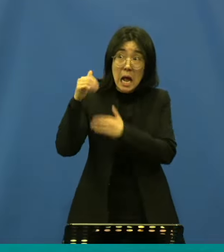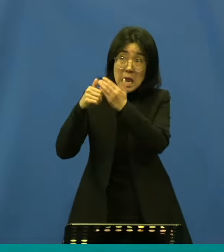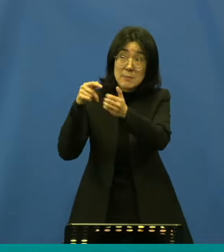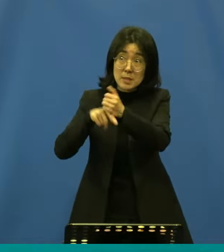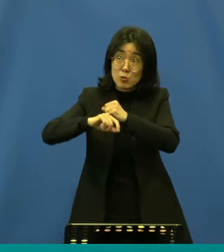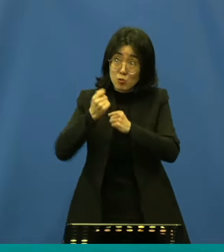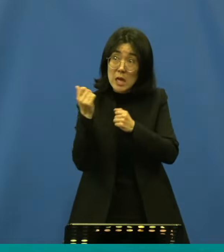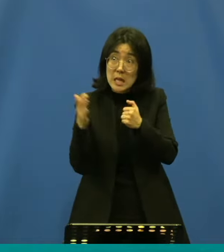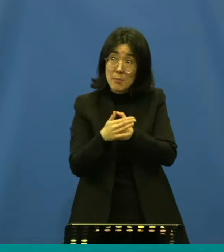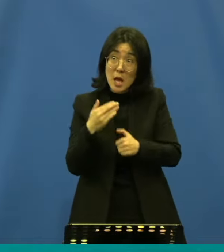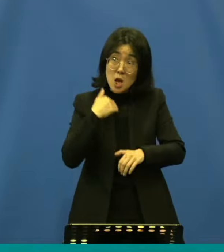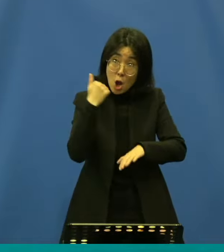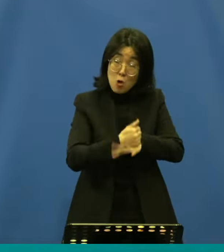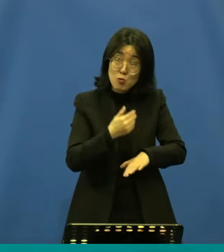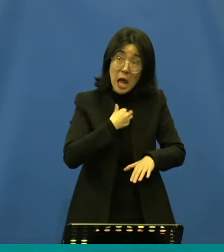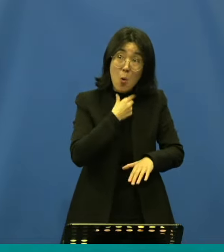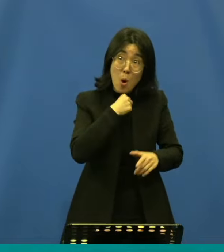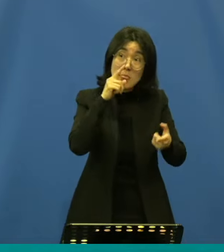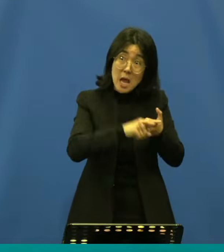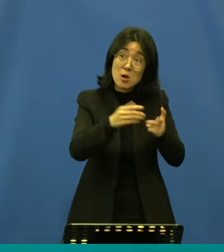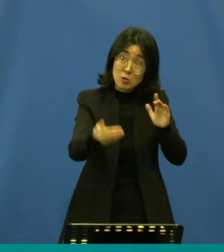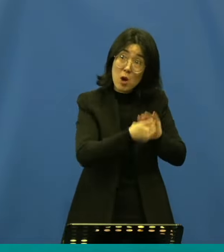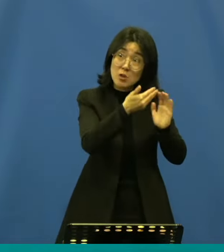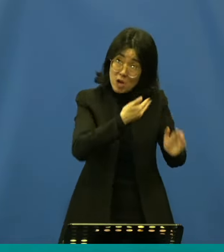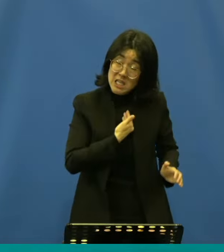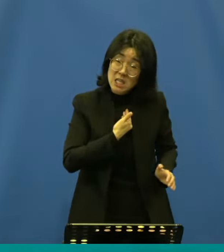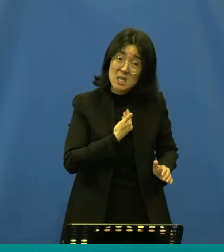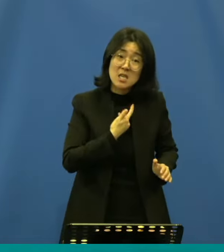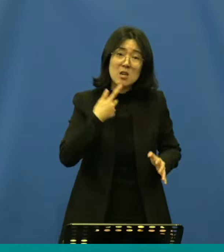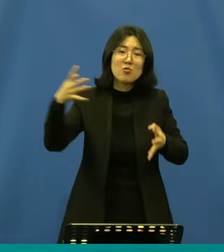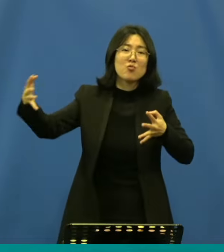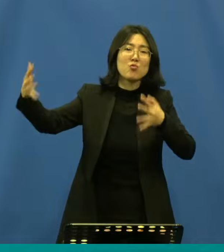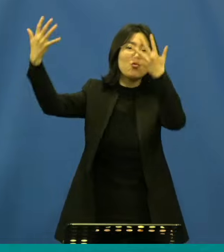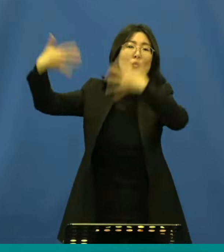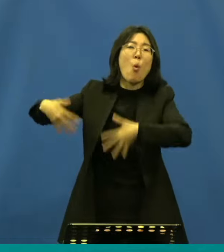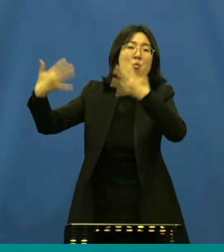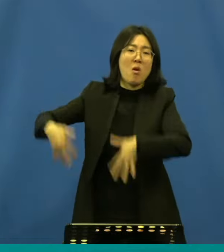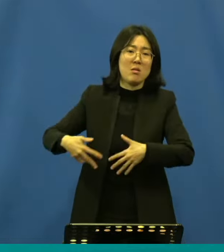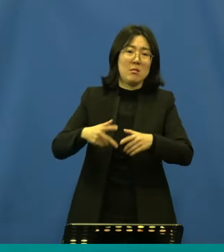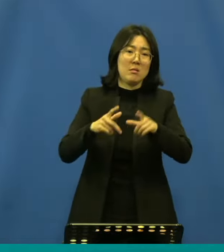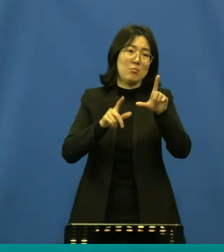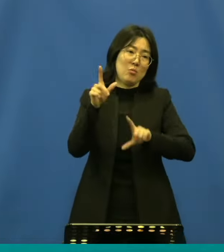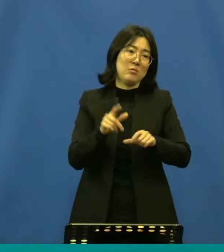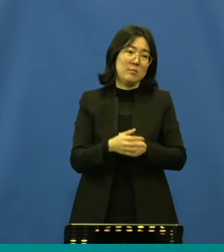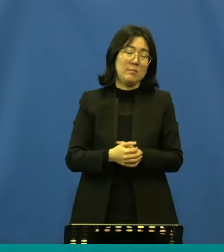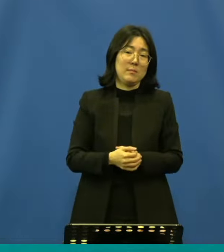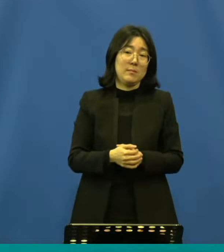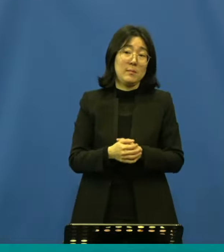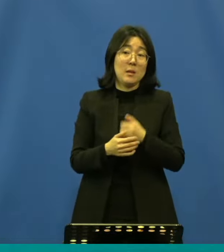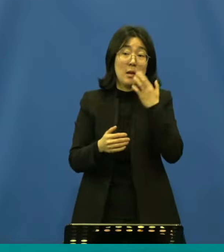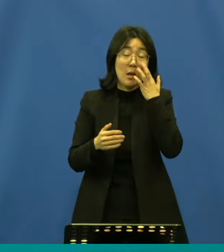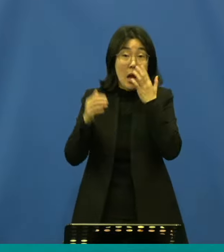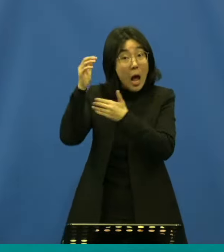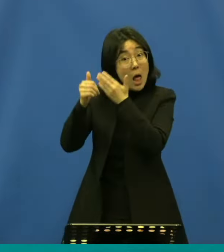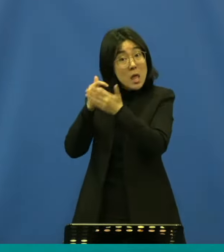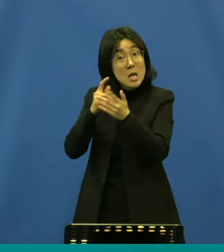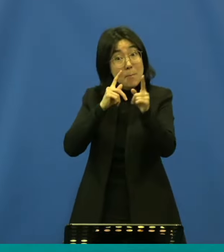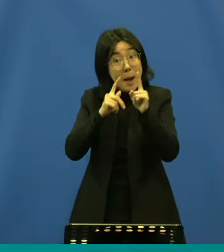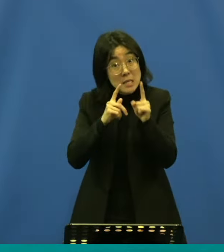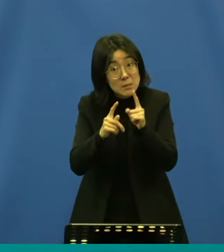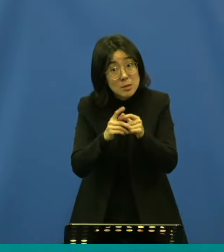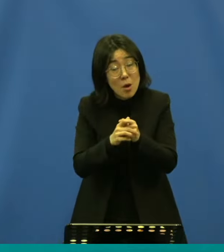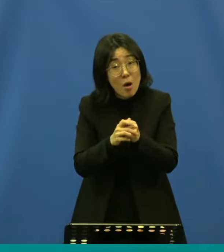하나님의 말씀은 맞습니다. 내가 어떻게 하나님의 말씀에 저항할 수 있습니까? 하나님의 말씀은 언제나 옳습니다. 그러나 말씀이 옳다고